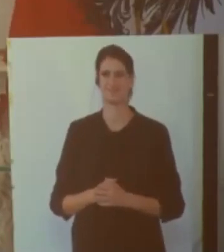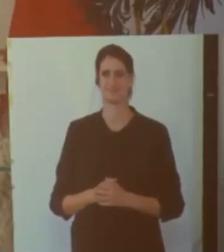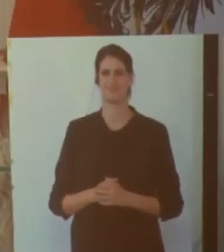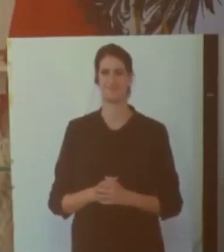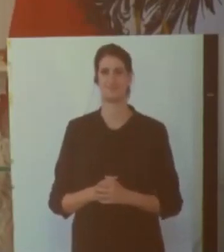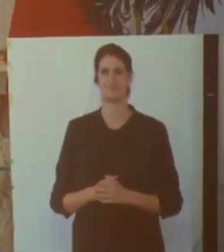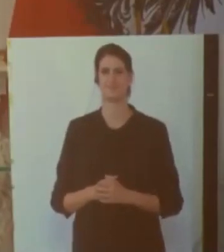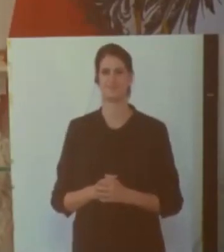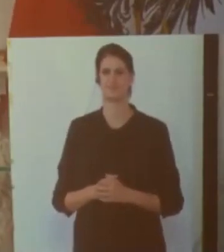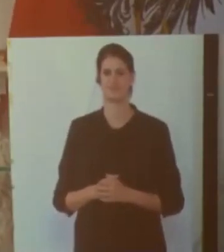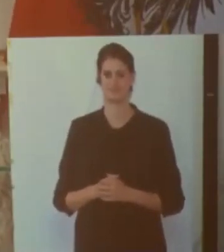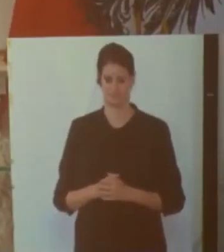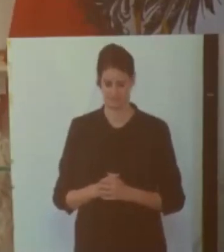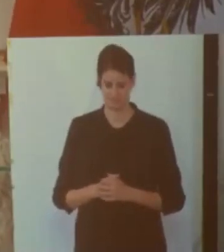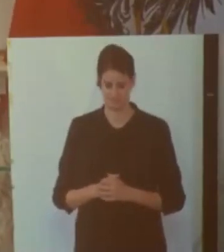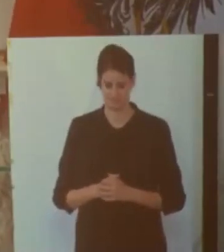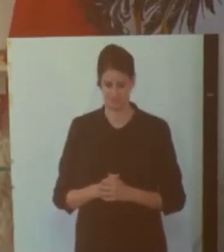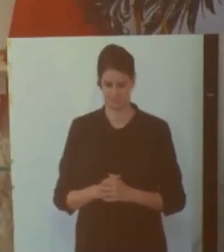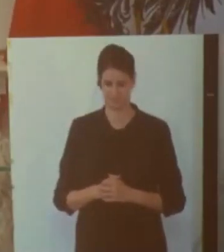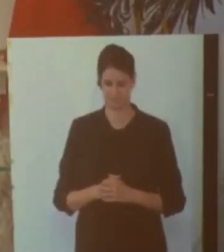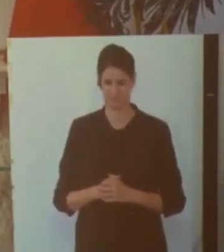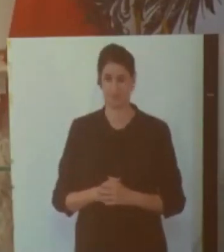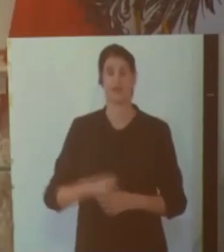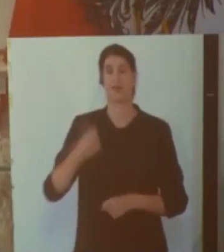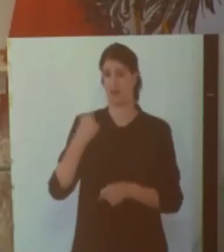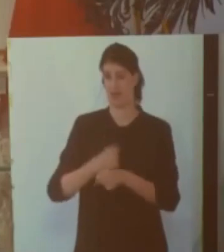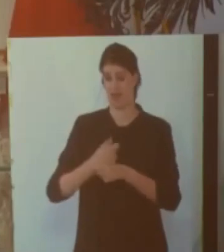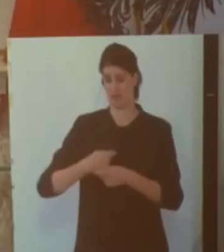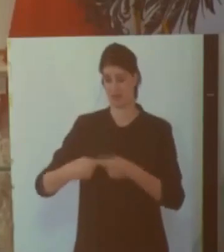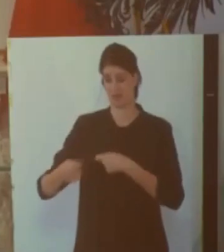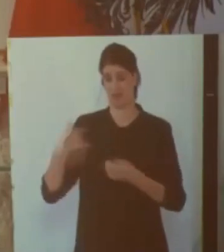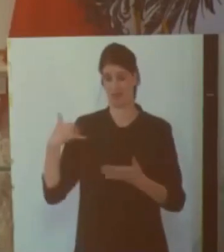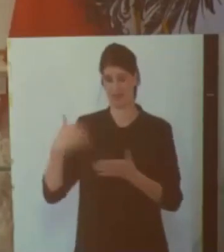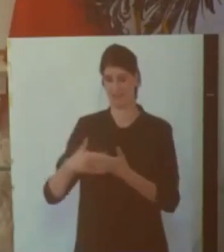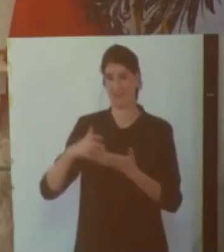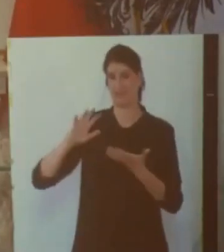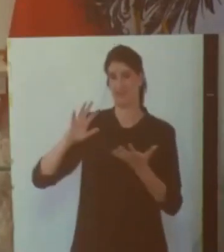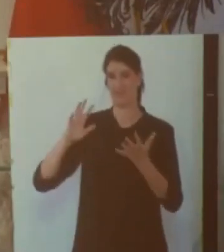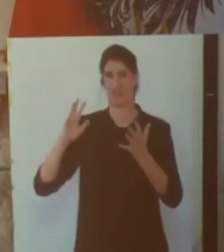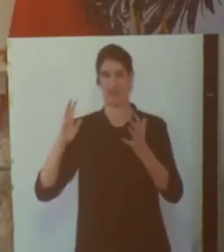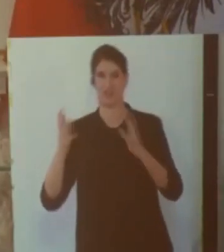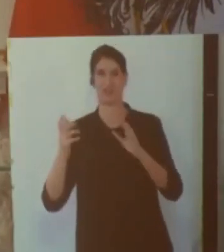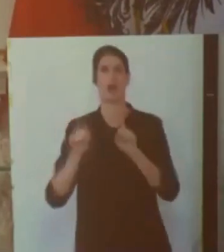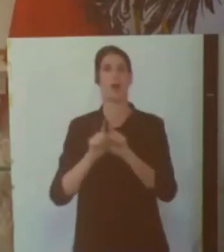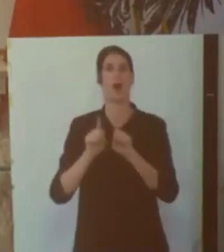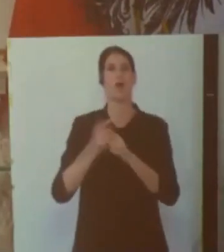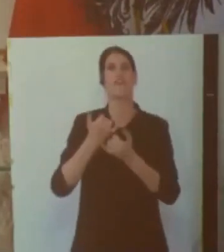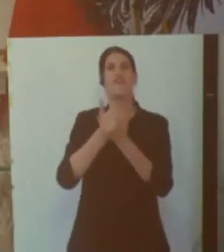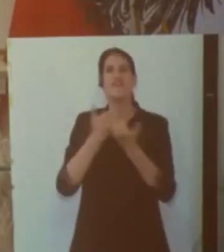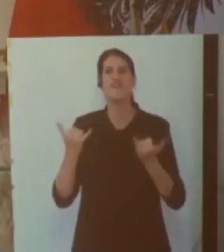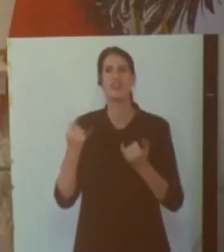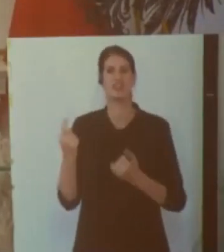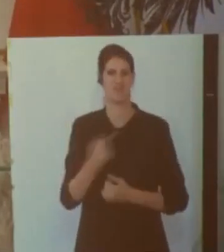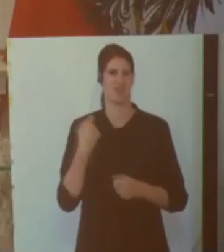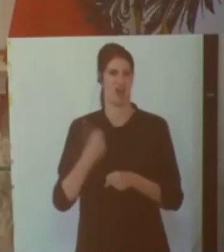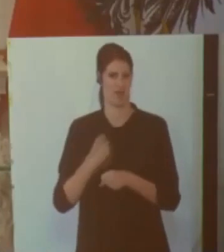Es hat sich nicht nur unser Arbeitsmarkt massiv verändert, sondern auch die Art und Weise, wie wir arbeiten, die hat sich für viele von